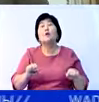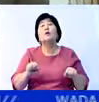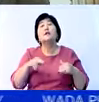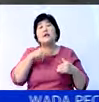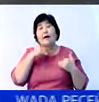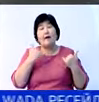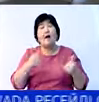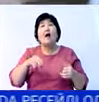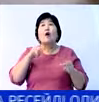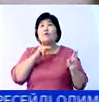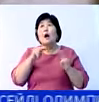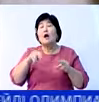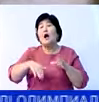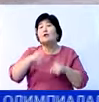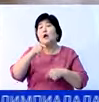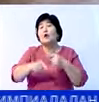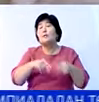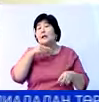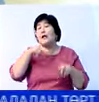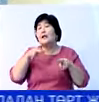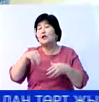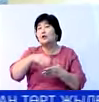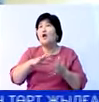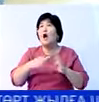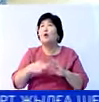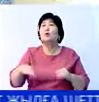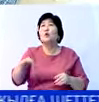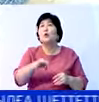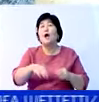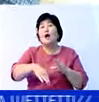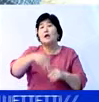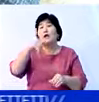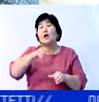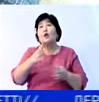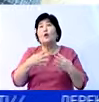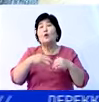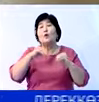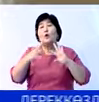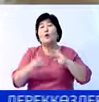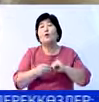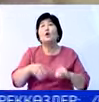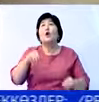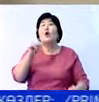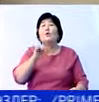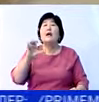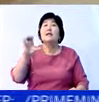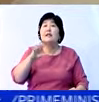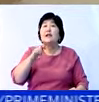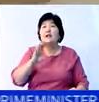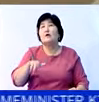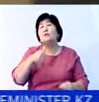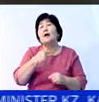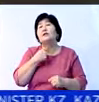қарастырған. Байқаушылар сайлау процесін назарда ұстады. Ауылдық округ әкімін сайлау қорытындысымен үміткер Сейілов Медет Есдәулетұлы